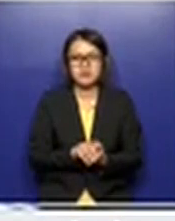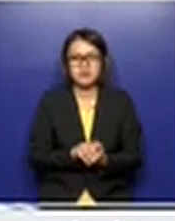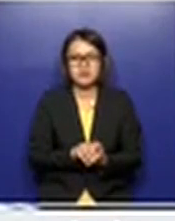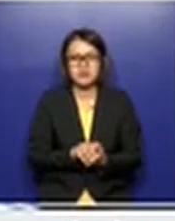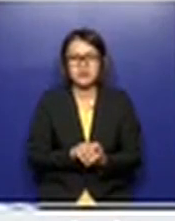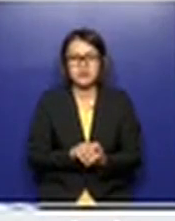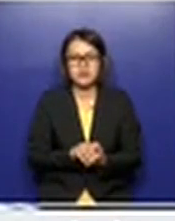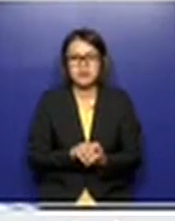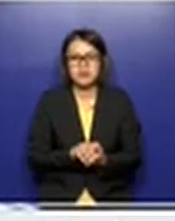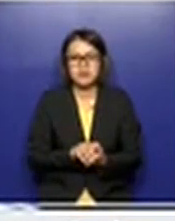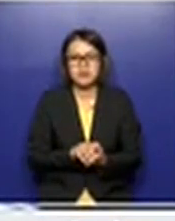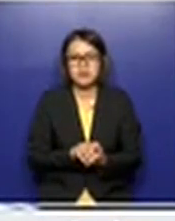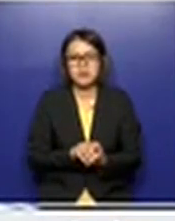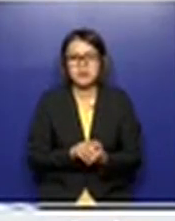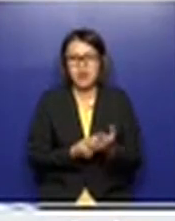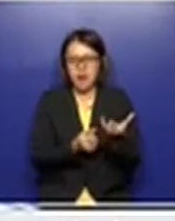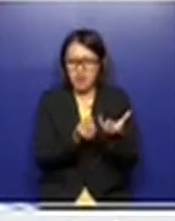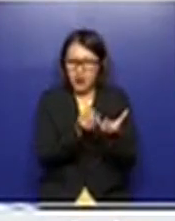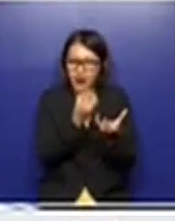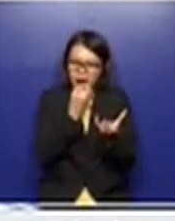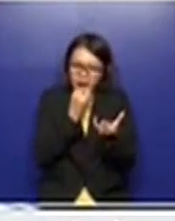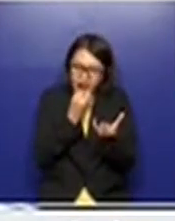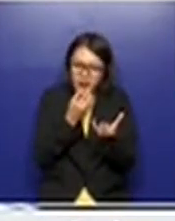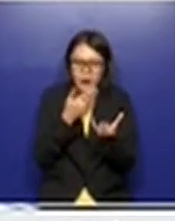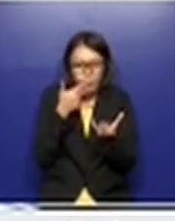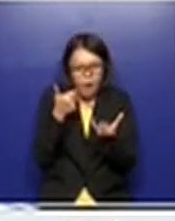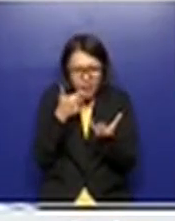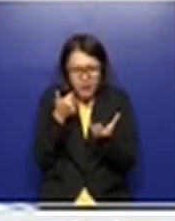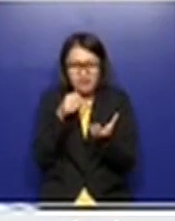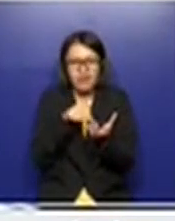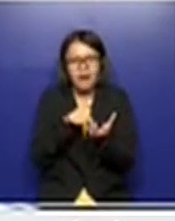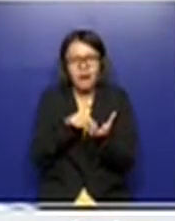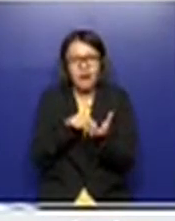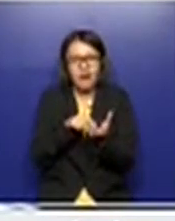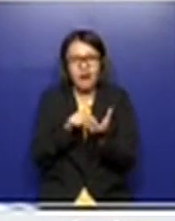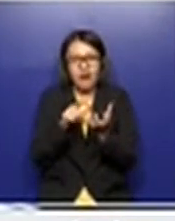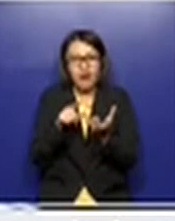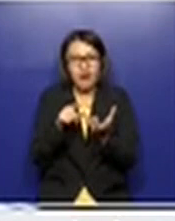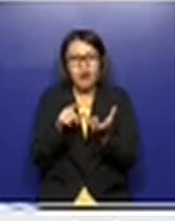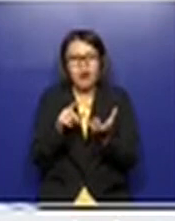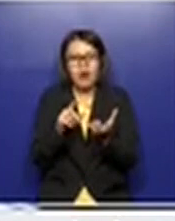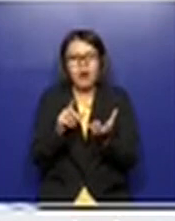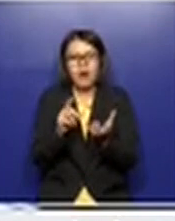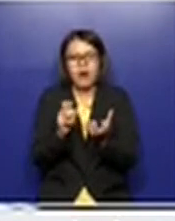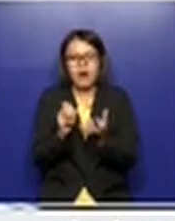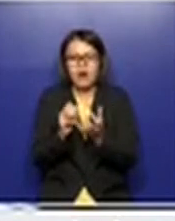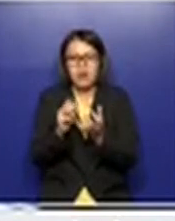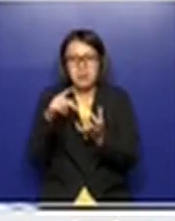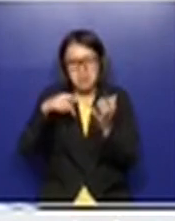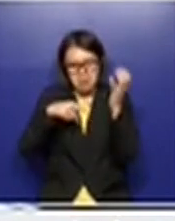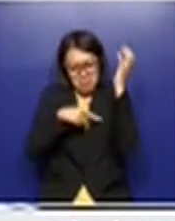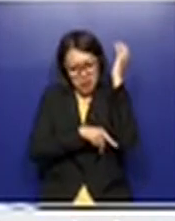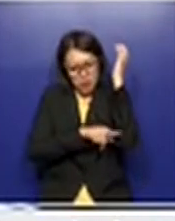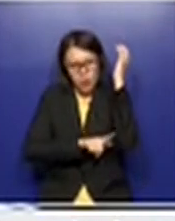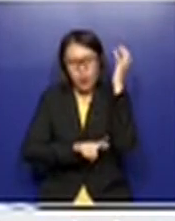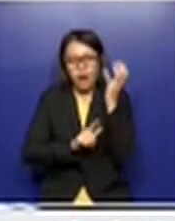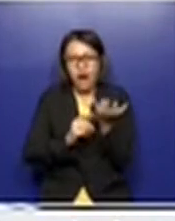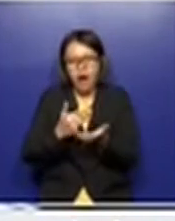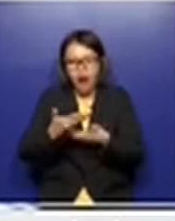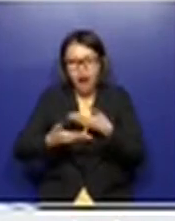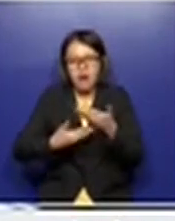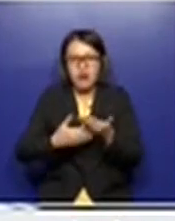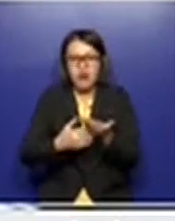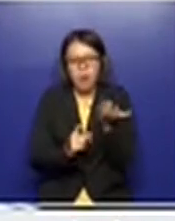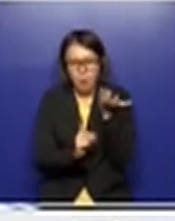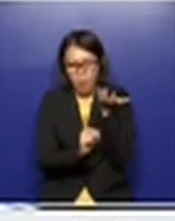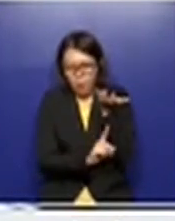องผลิตภัณฑ์สาคูมาเป็นอาหารจนวันนี้ในสาคูชาวพัทลุงขายได้กิโลละเป็น100บาทนะครับค